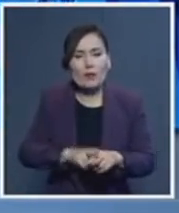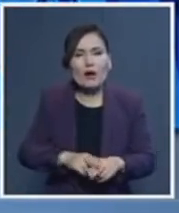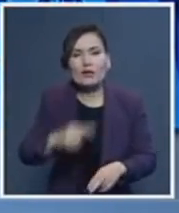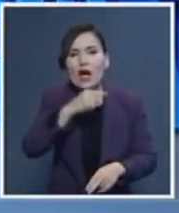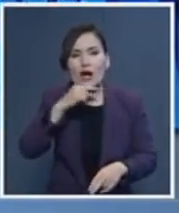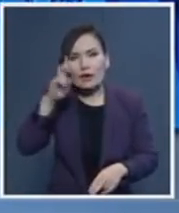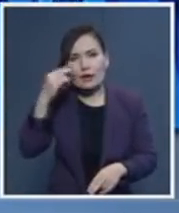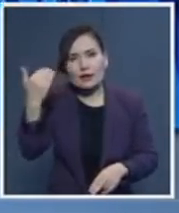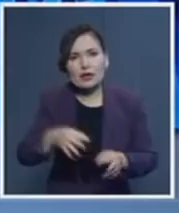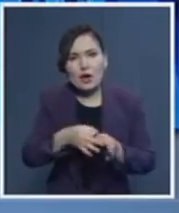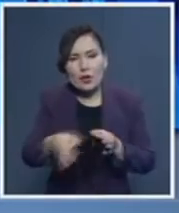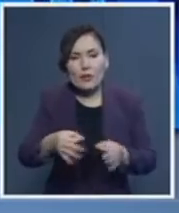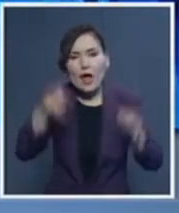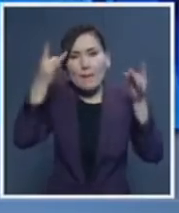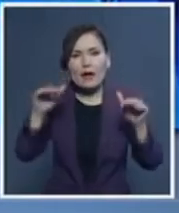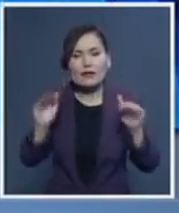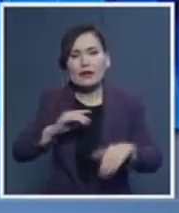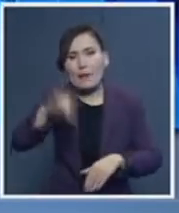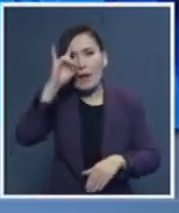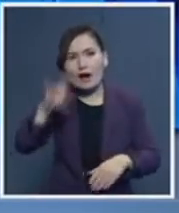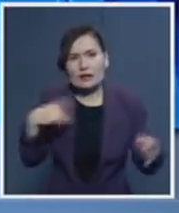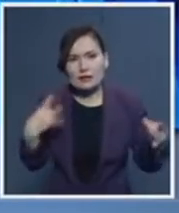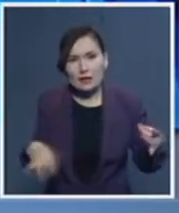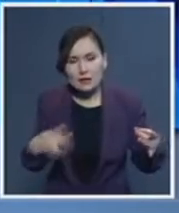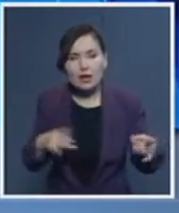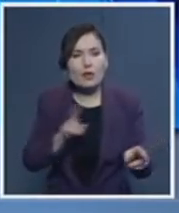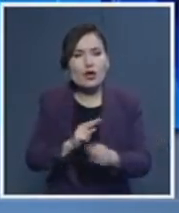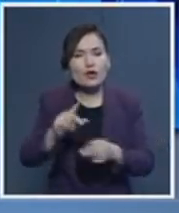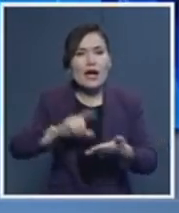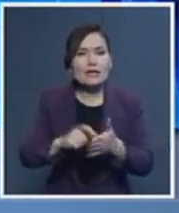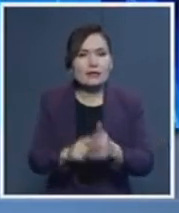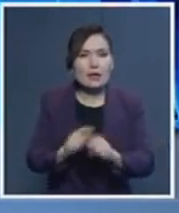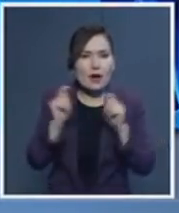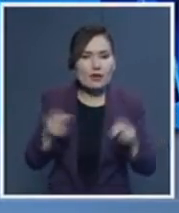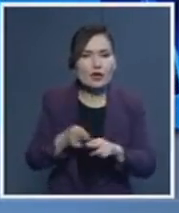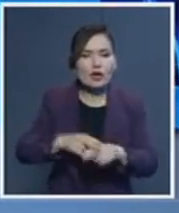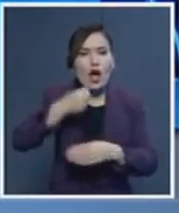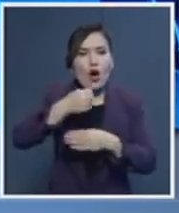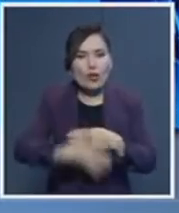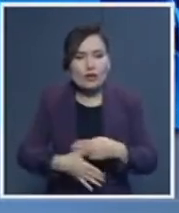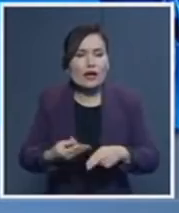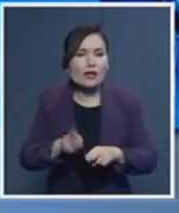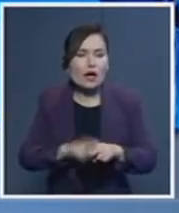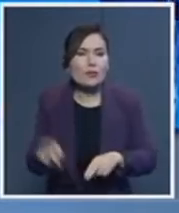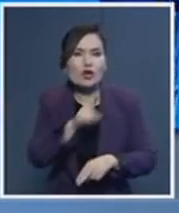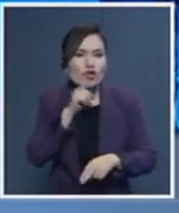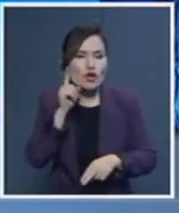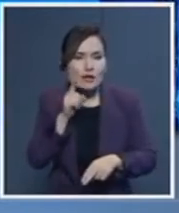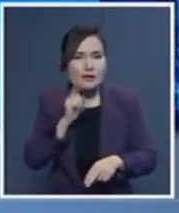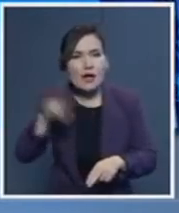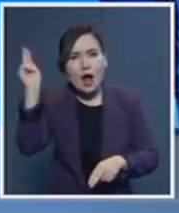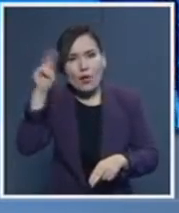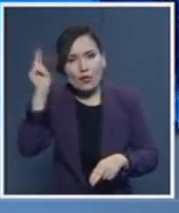өнер және мәдениет колледжінде төл аспабымызға арналған сынып та ашылған. Бүгінге дейін бұл орталықтың жүздеген күйші қанат қағып,